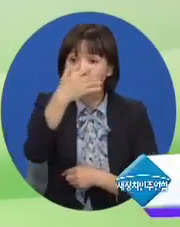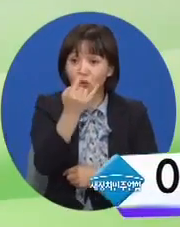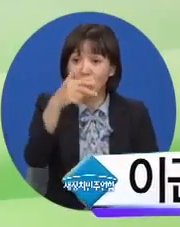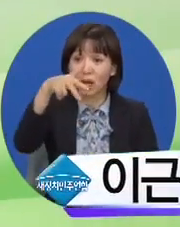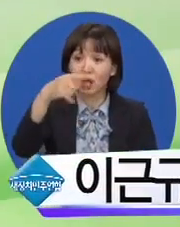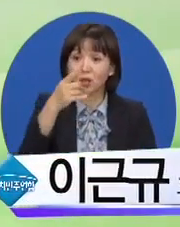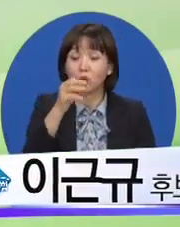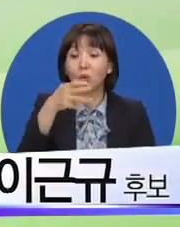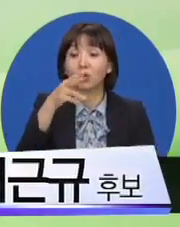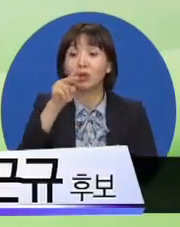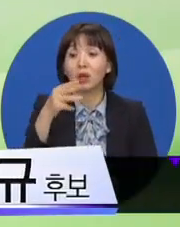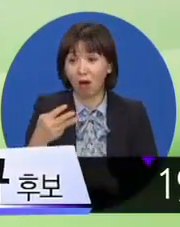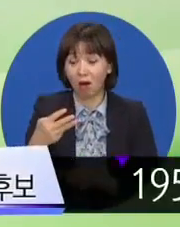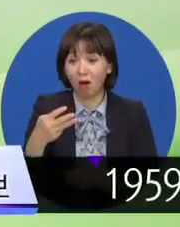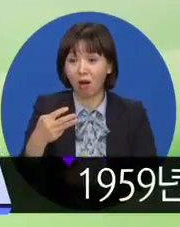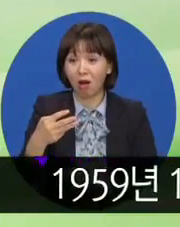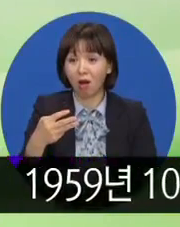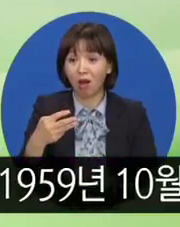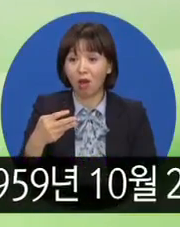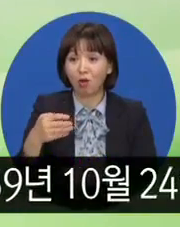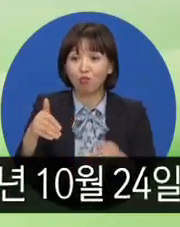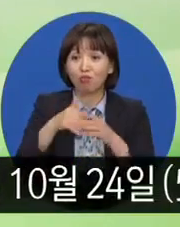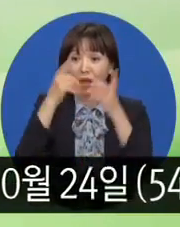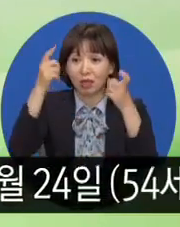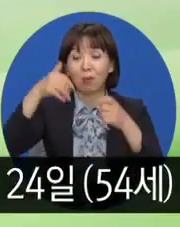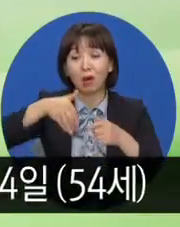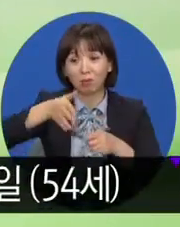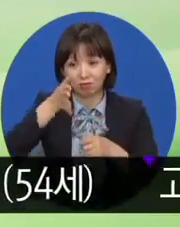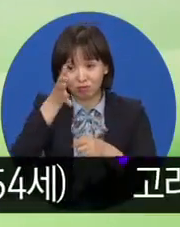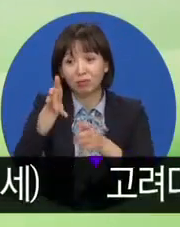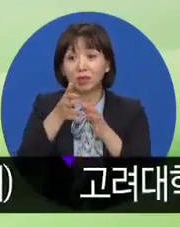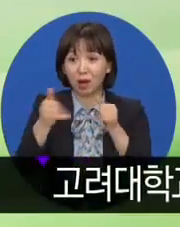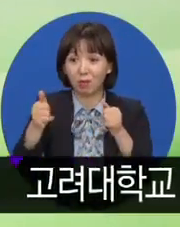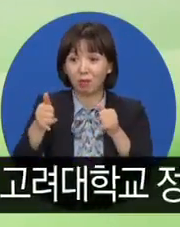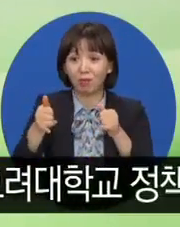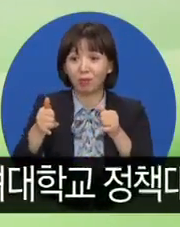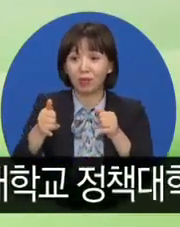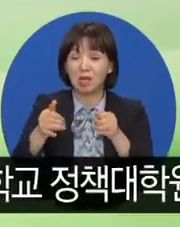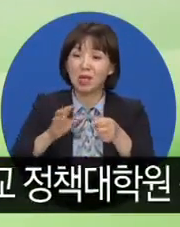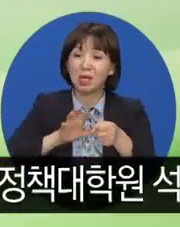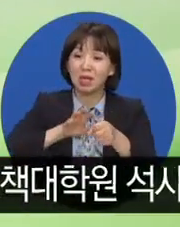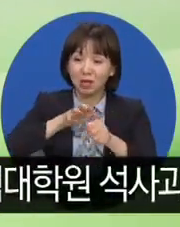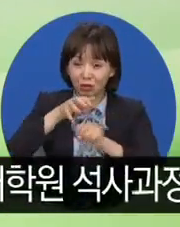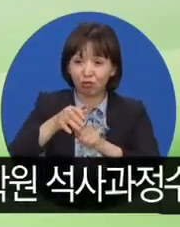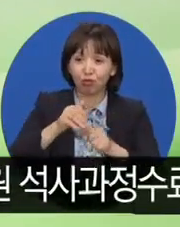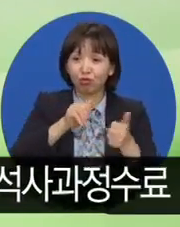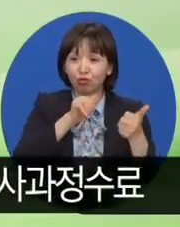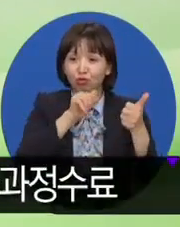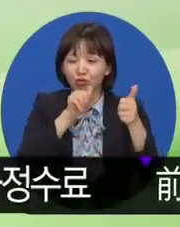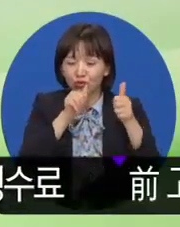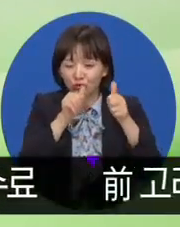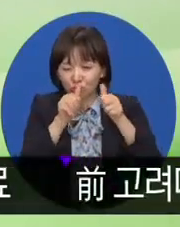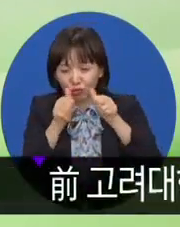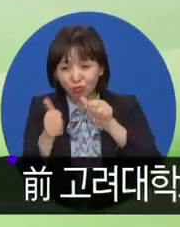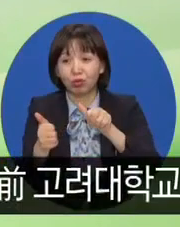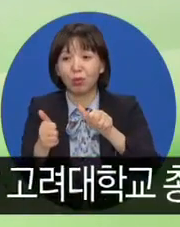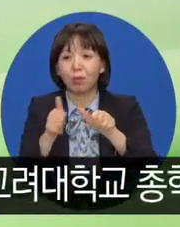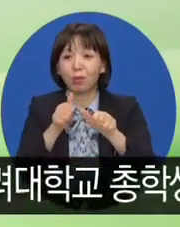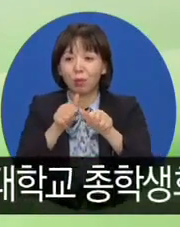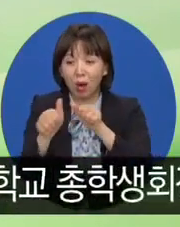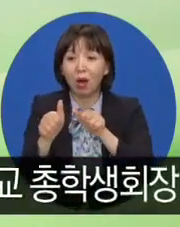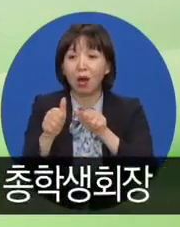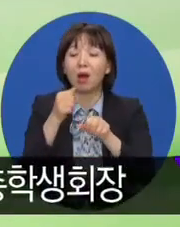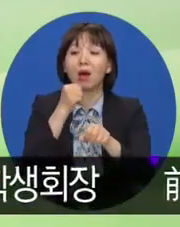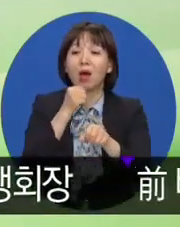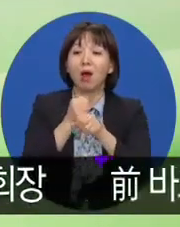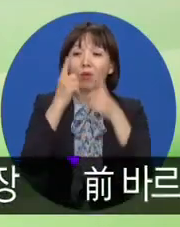아주 유명한 탐험가인데 그분은 인류 최초로 탐험을 했죠. 죽을 고비를 넘겨서 그것을 간 것이지 관광을 간 것은 아니지